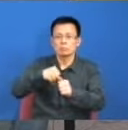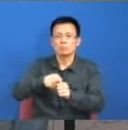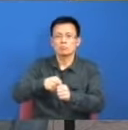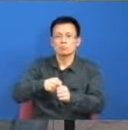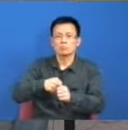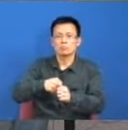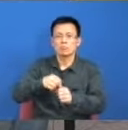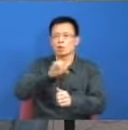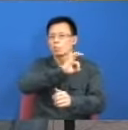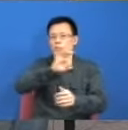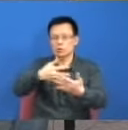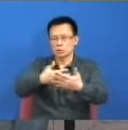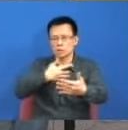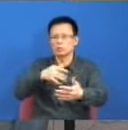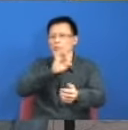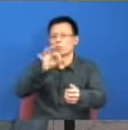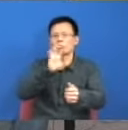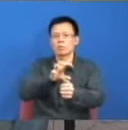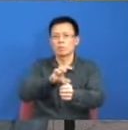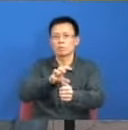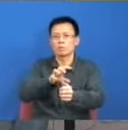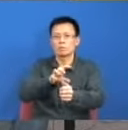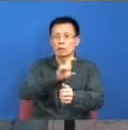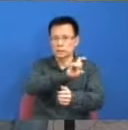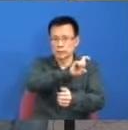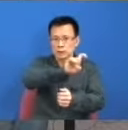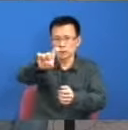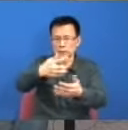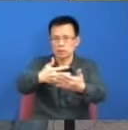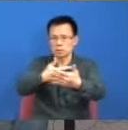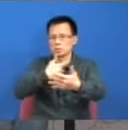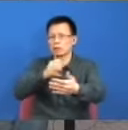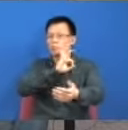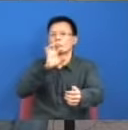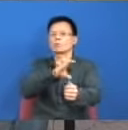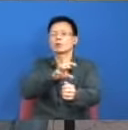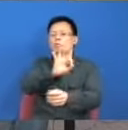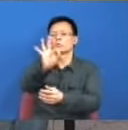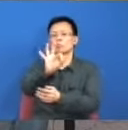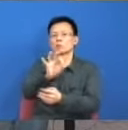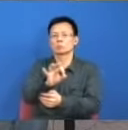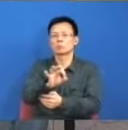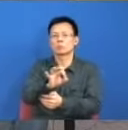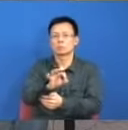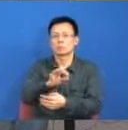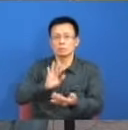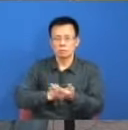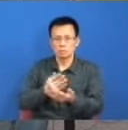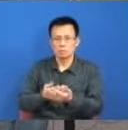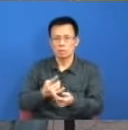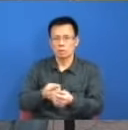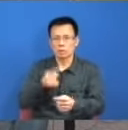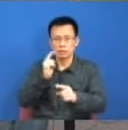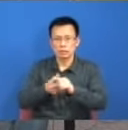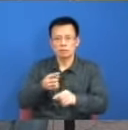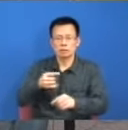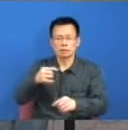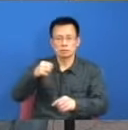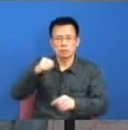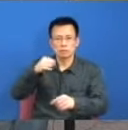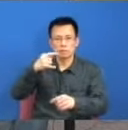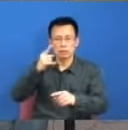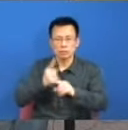完全冇警告前，包括噴胡椒噴霧之前咧都係冇警告。 但 我覺得呢一個做法咧就反映到佢哋咧 呼籲有成